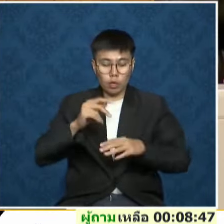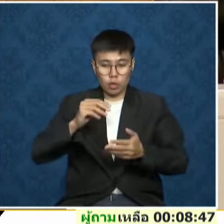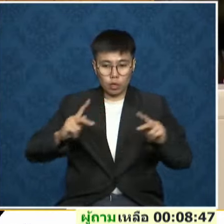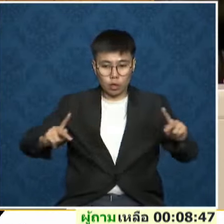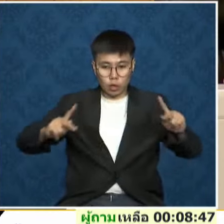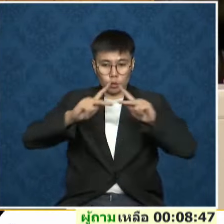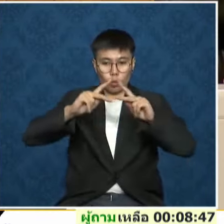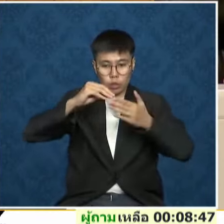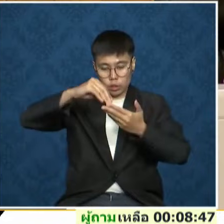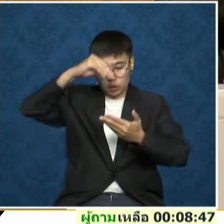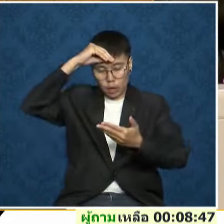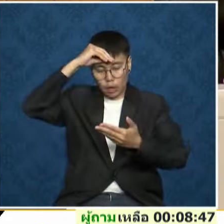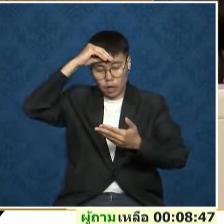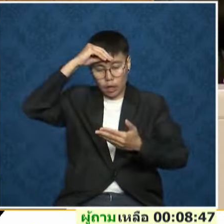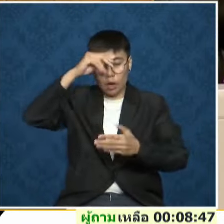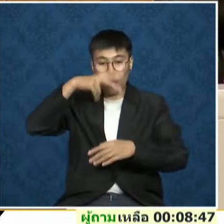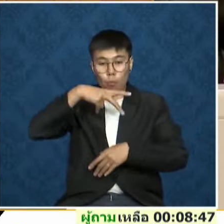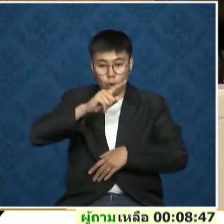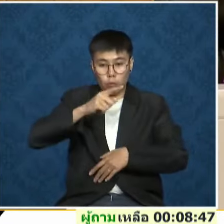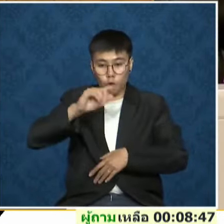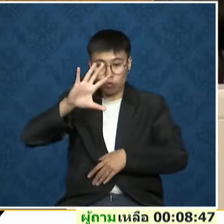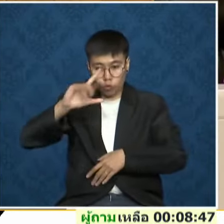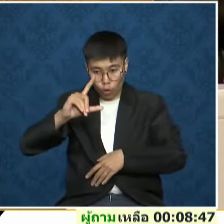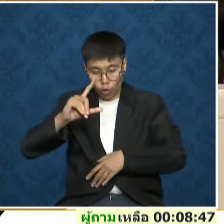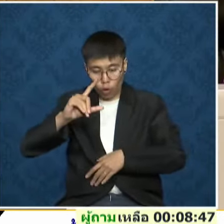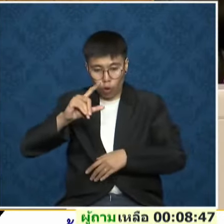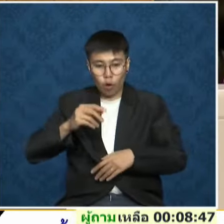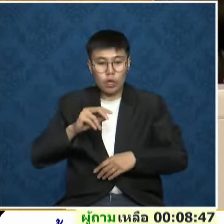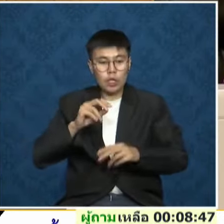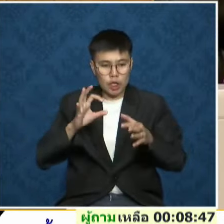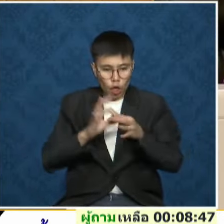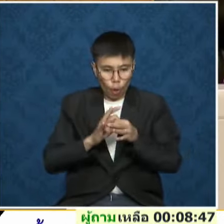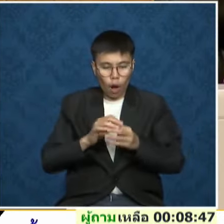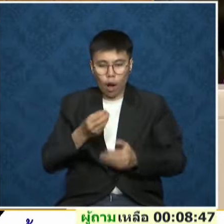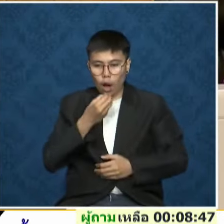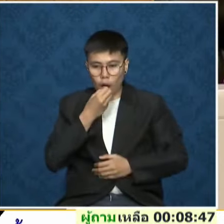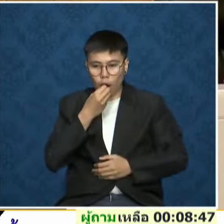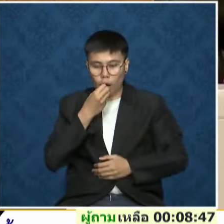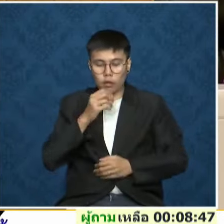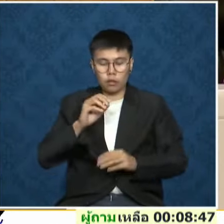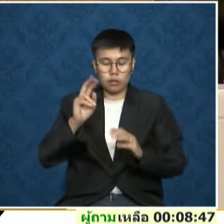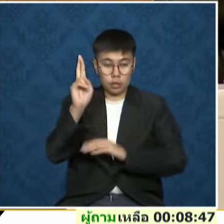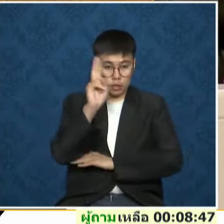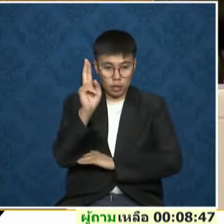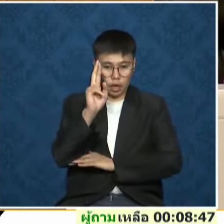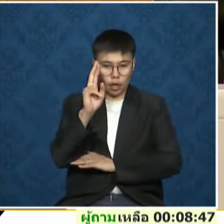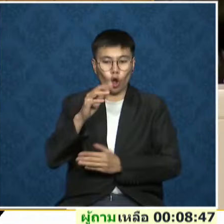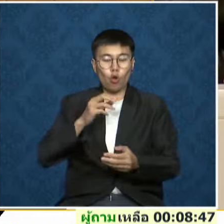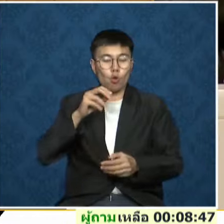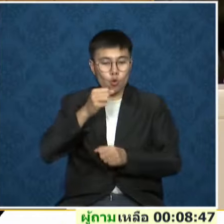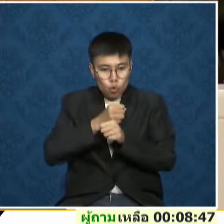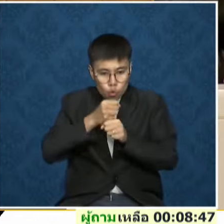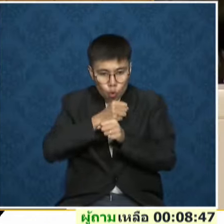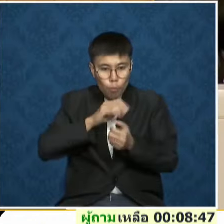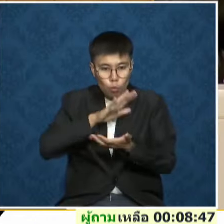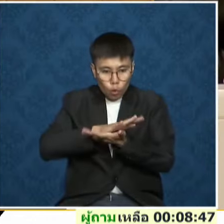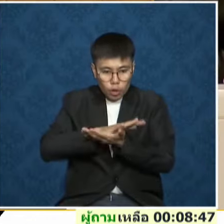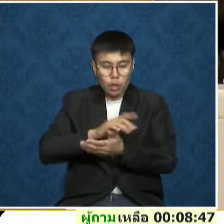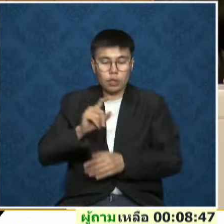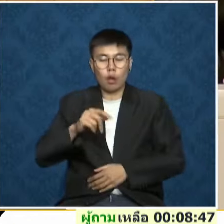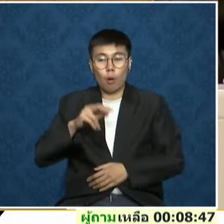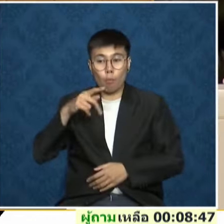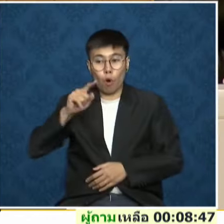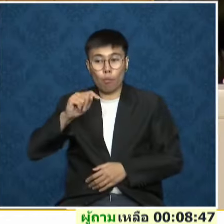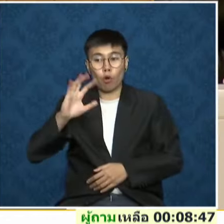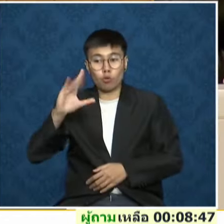ขกับปปช.ในเรื่องการตรวจสอบอาหารกลางวันและนมโรงเรียนซึ่งก็ทางปปช.เองจะ